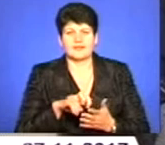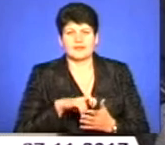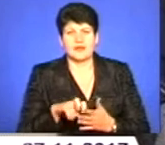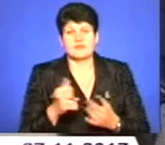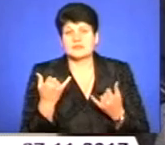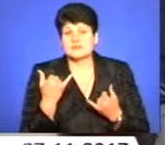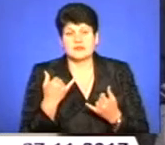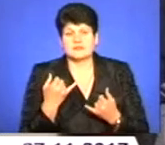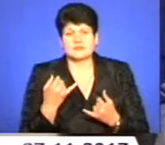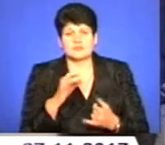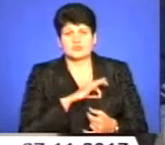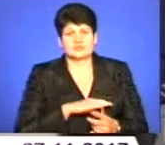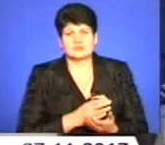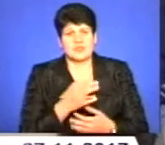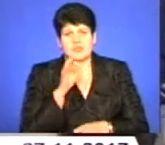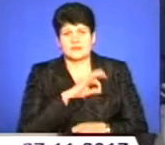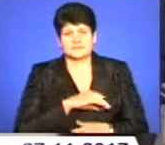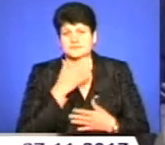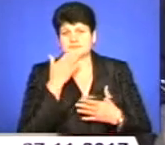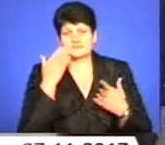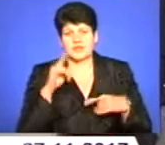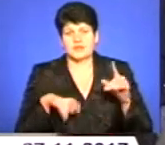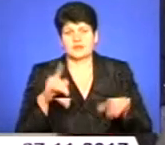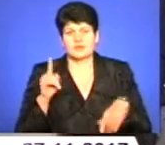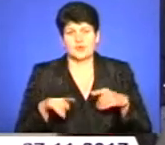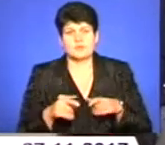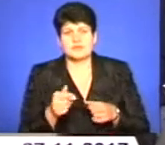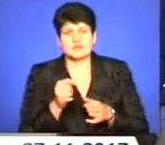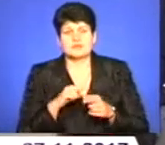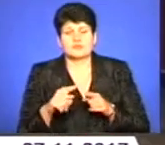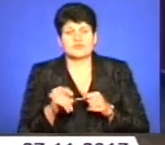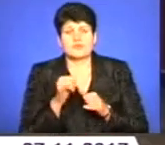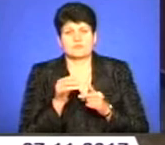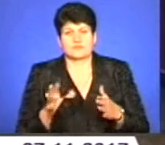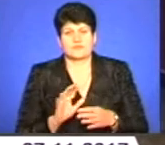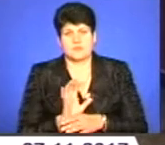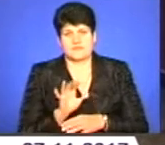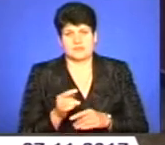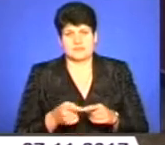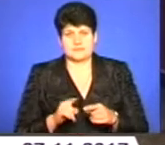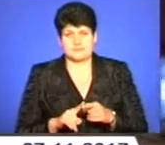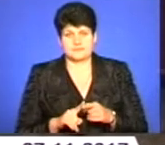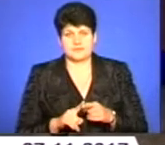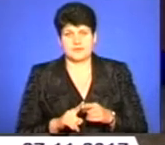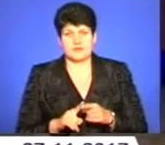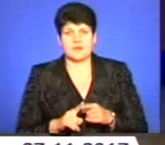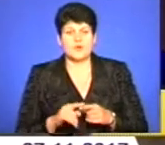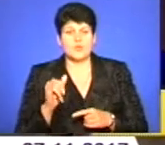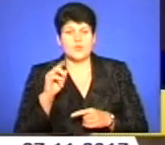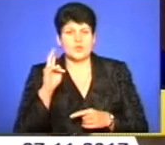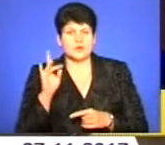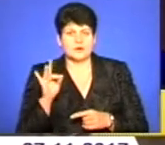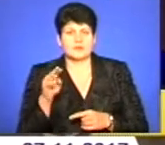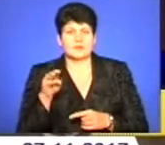послугу використовують все рідше. Невдовзі ми зовсім не матимемо змоги відправити телеграму. За даними Укртелекому, у 2015